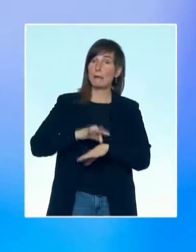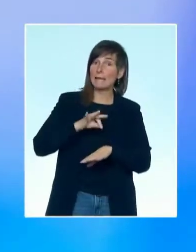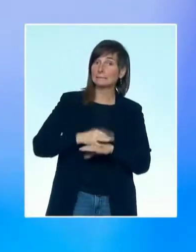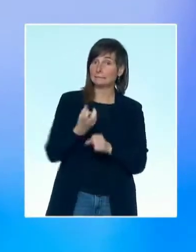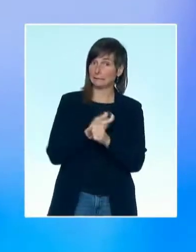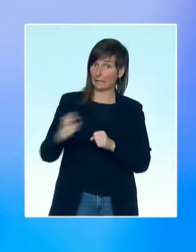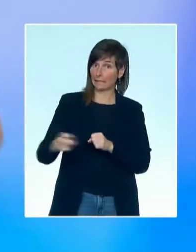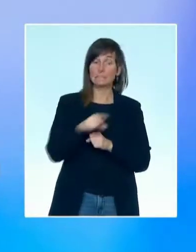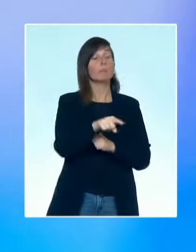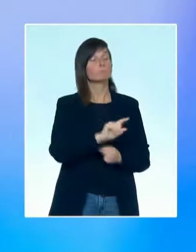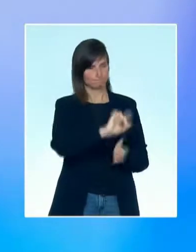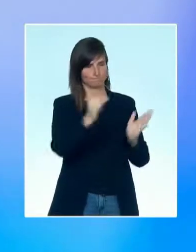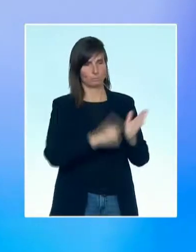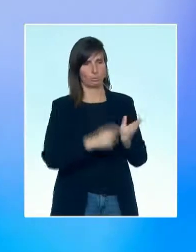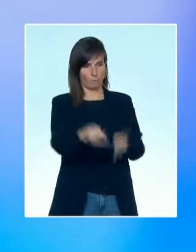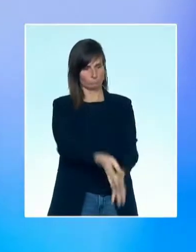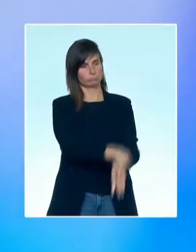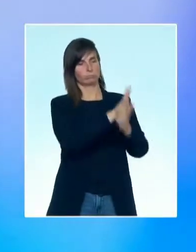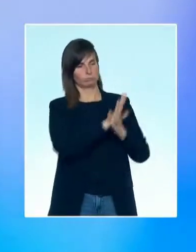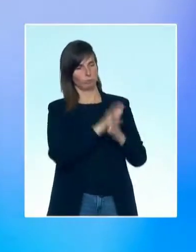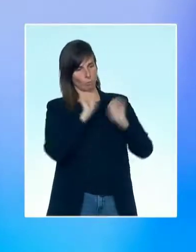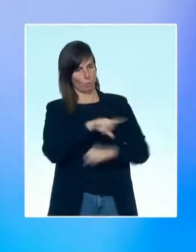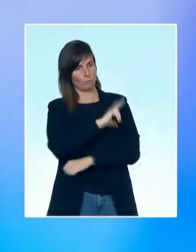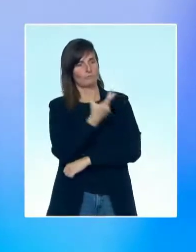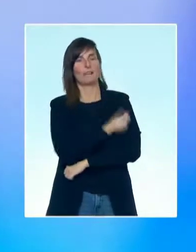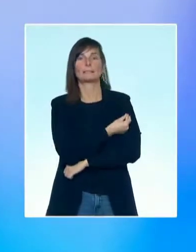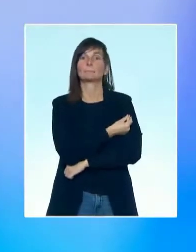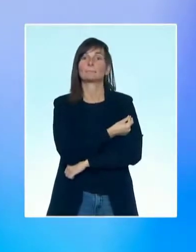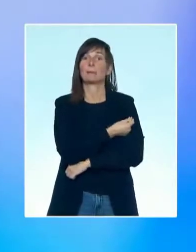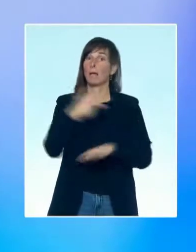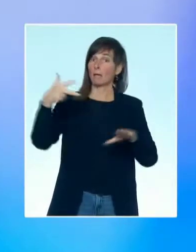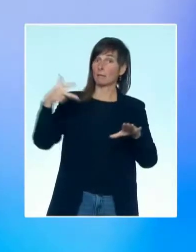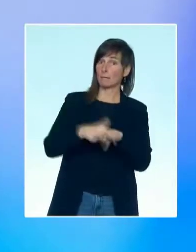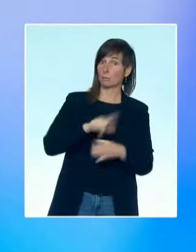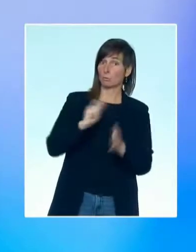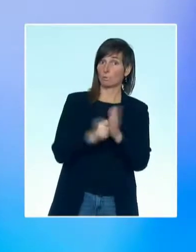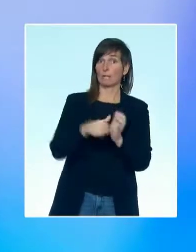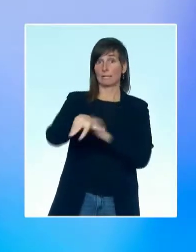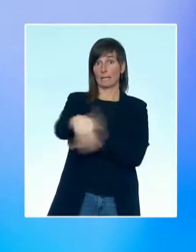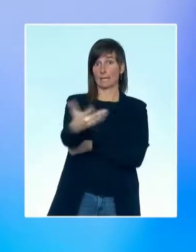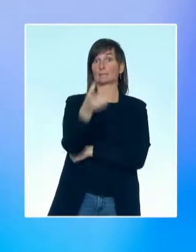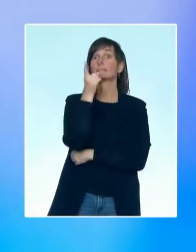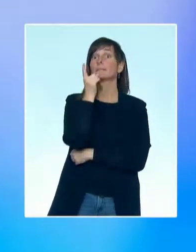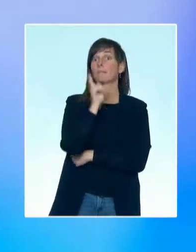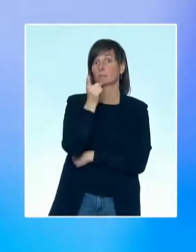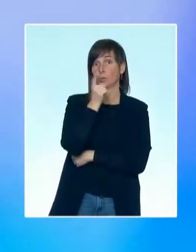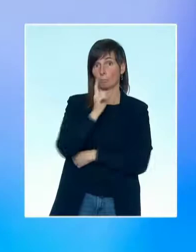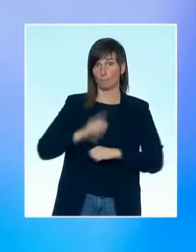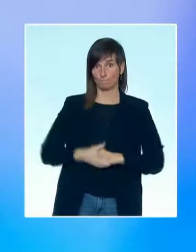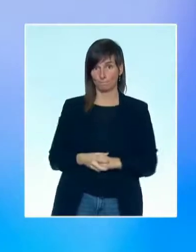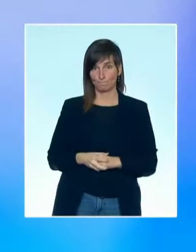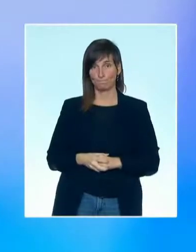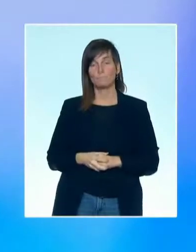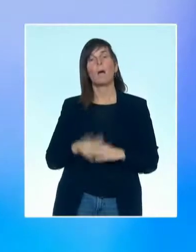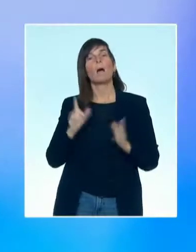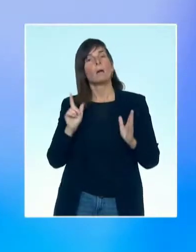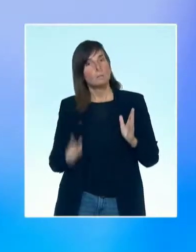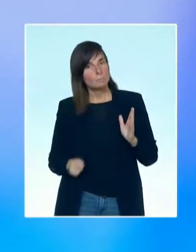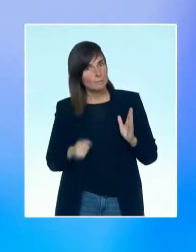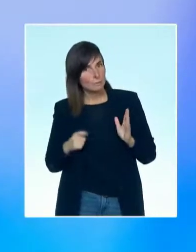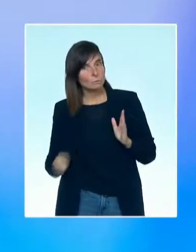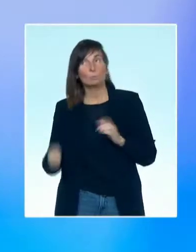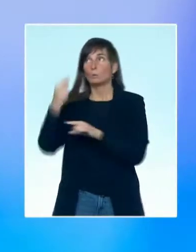risque. Cela commencera dès le 15 décembre. Sous réserve des avis et des